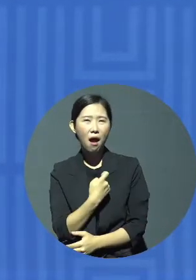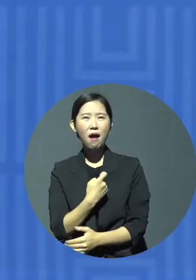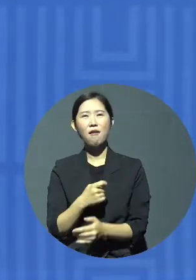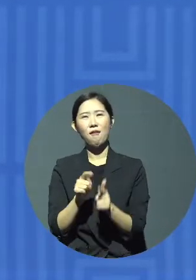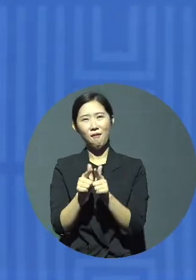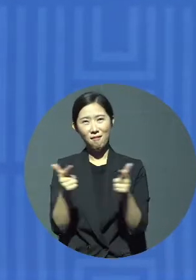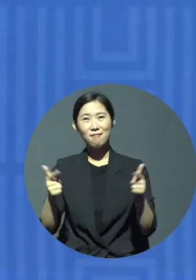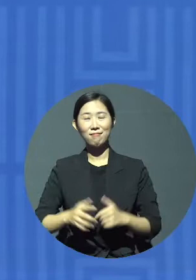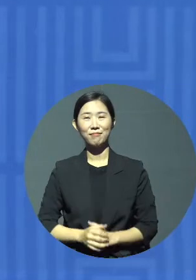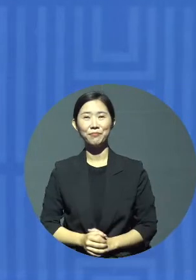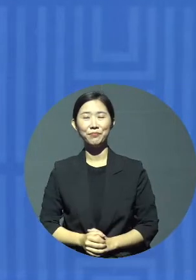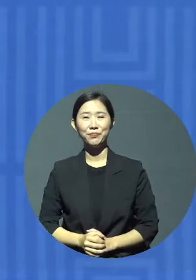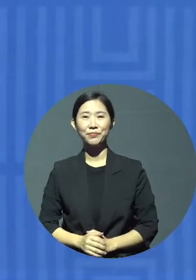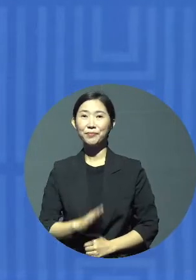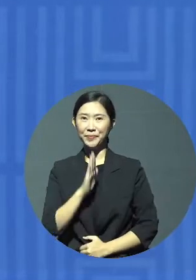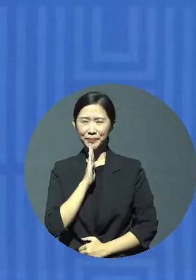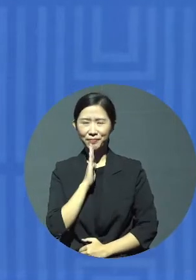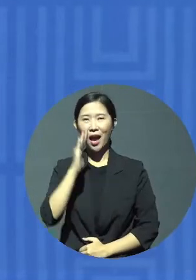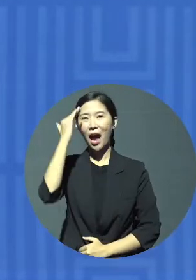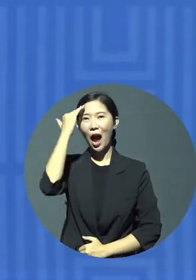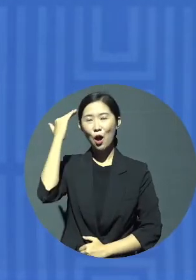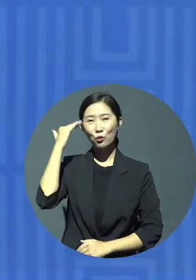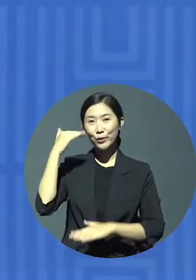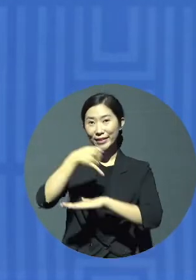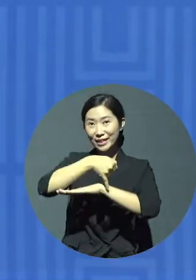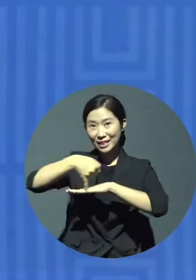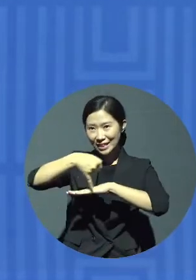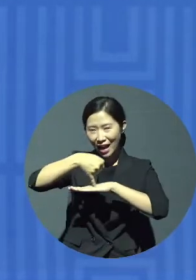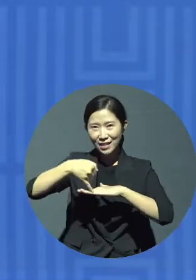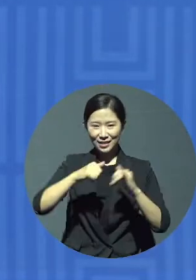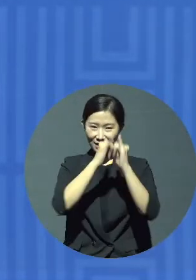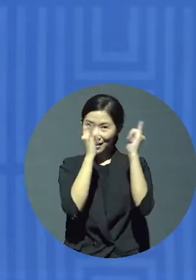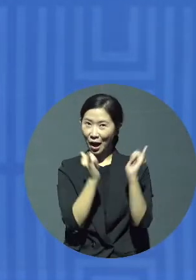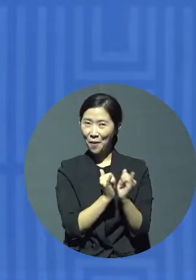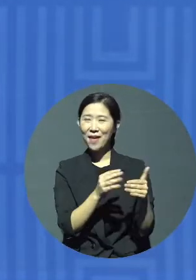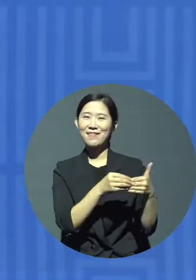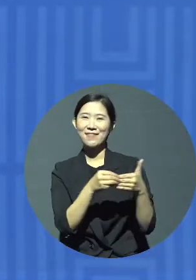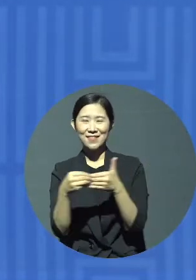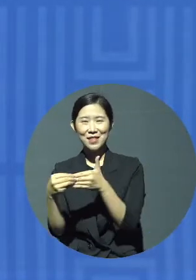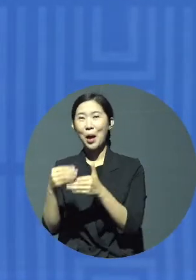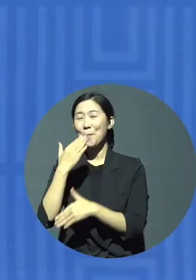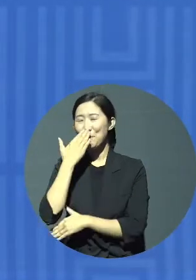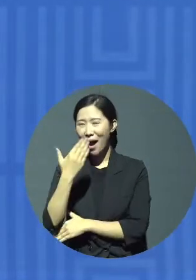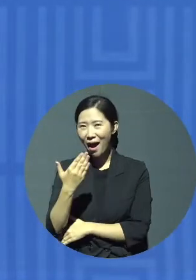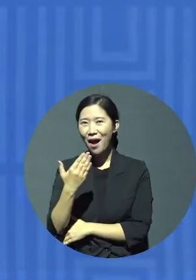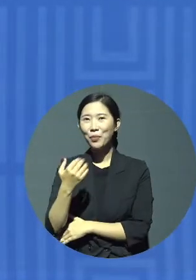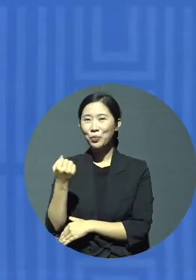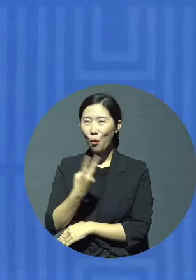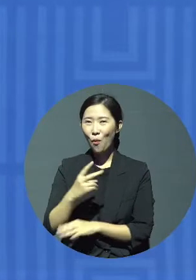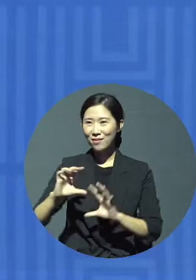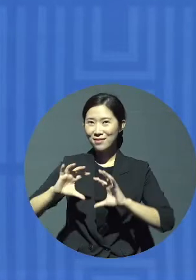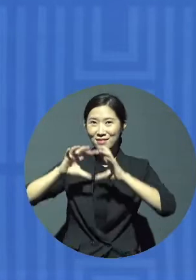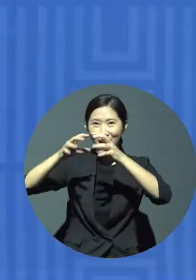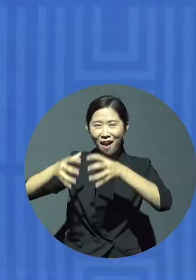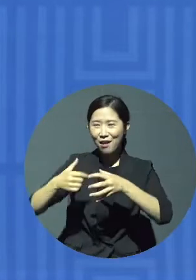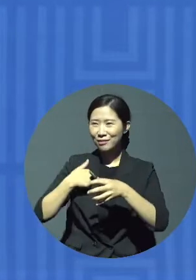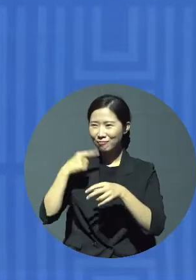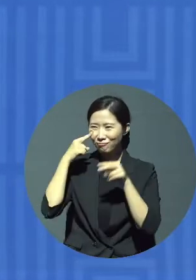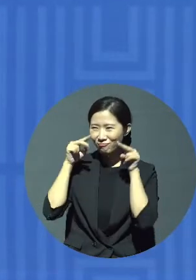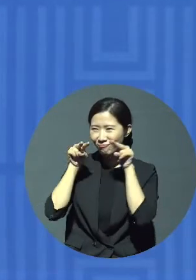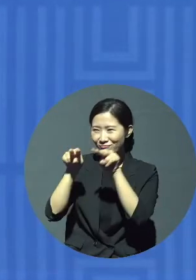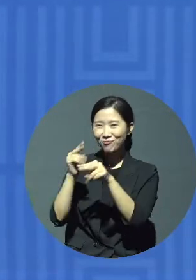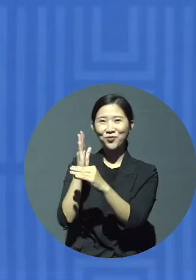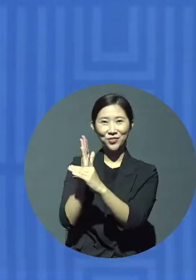있습니다. 정말 한국 디자인을 이끌어 주시면서 세계에 주목을 받고 있으신데요. 현재는